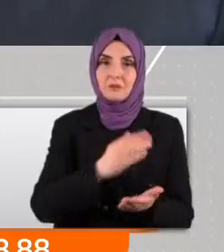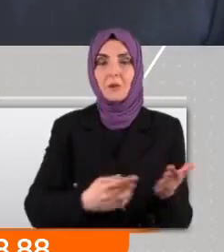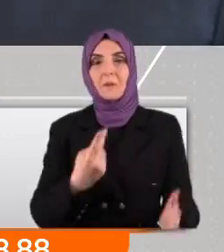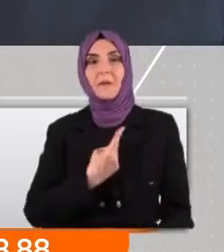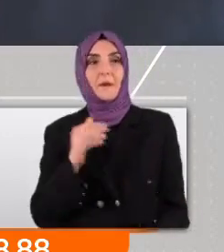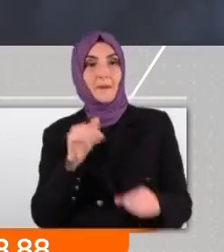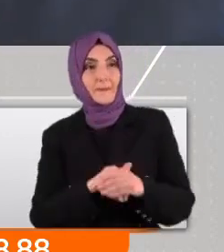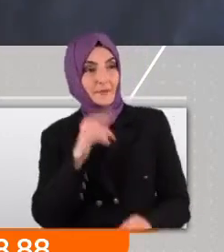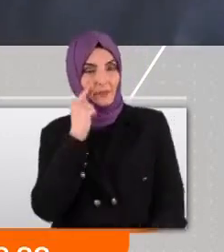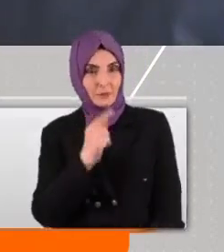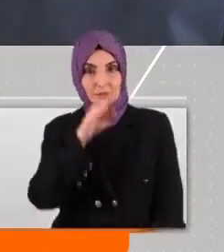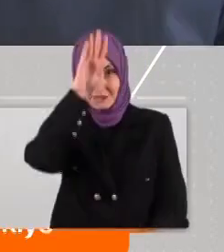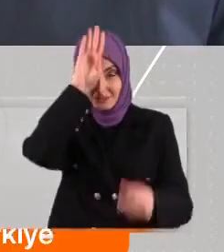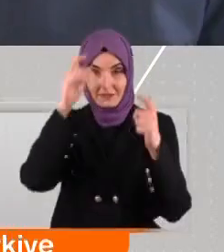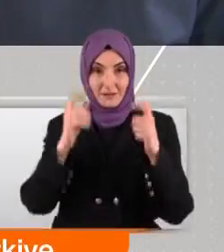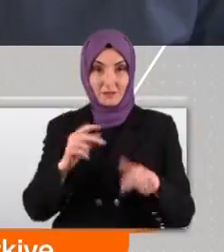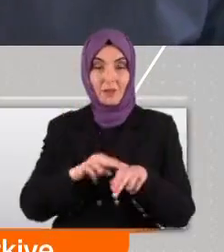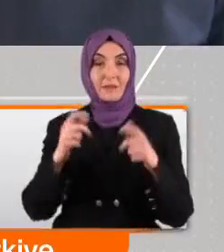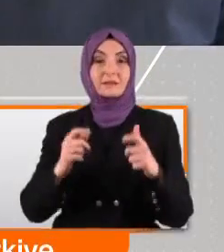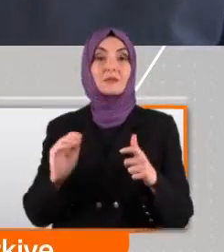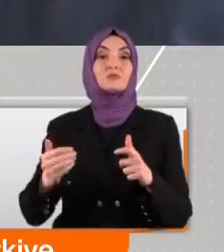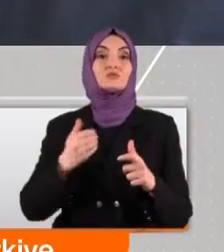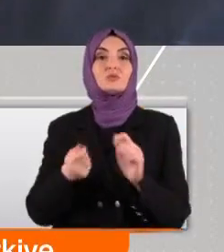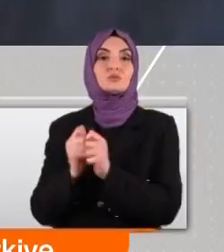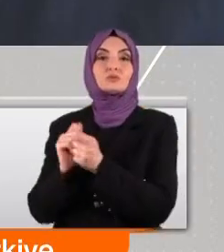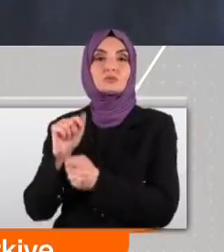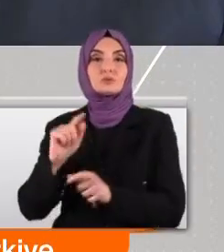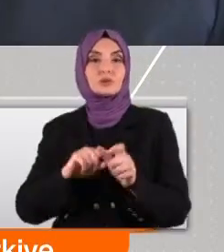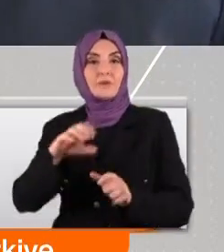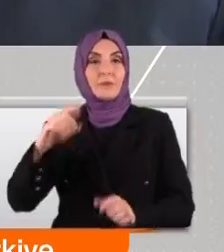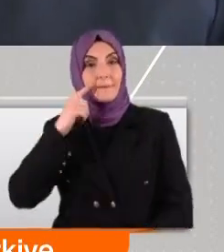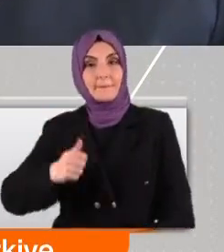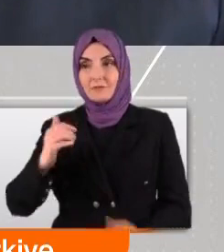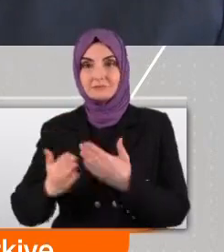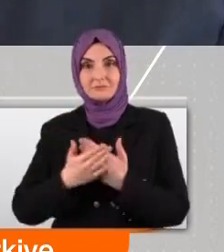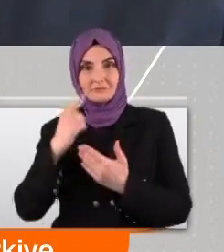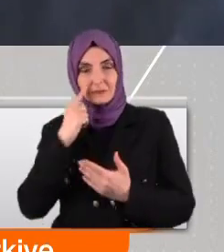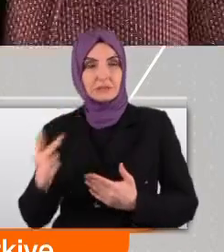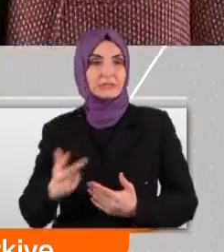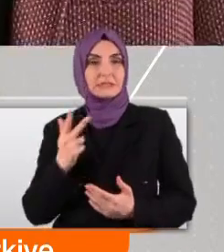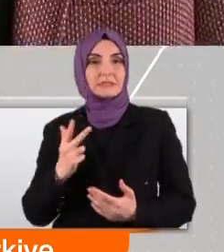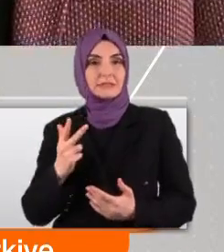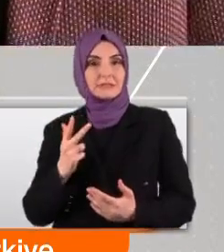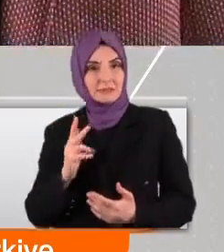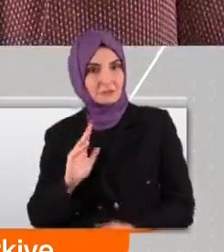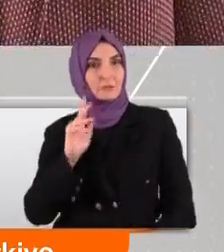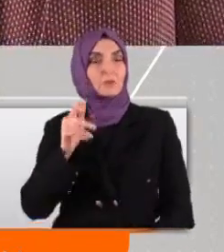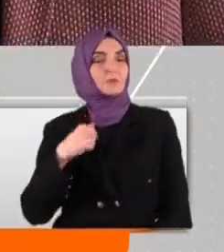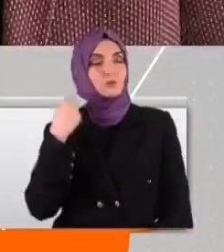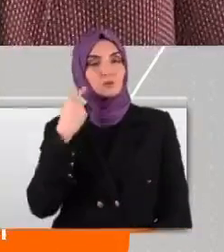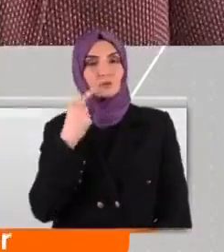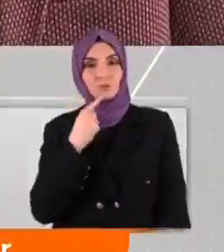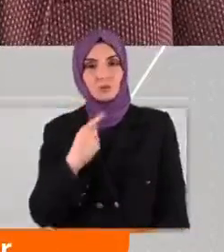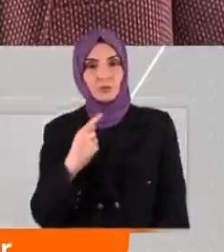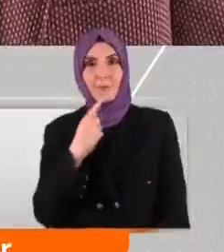ben İstanbul'da kentsel dönüşümün Çevre Şehircilik Bakanlığımızın riyasetiyle çok daha hızlı bir mesafe alacağını düşünüyorum. Yaklaşık olarak yıllık